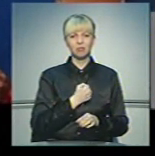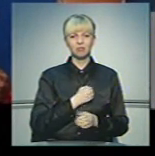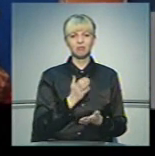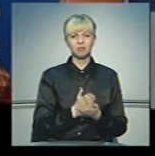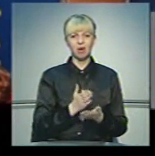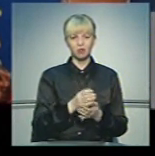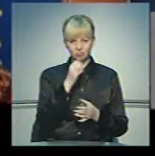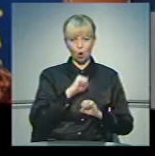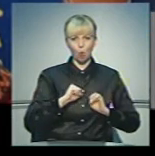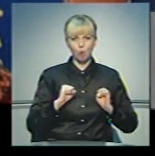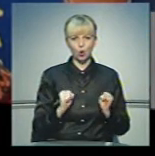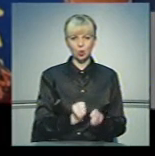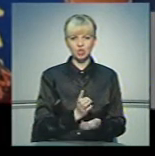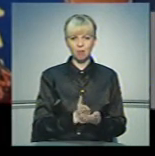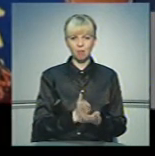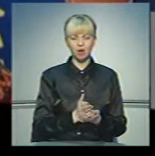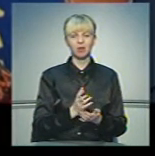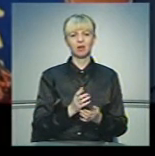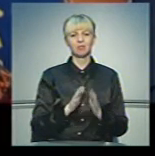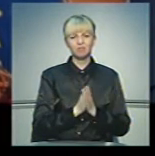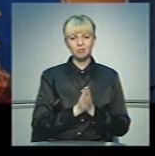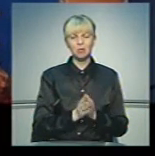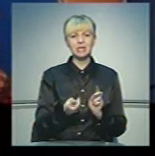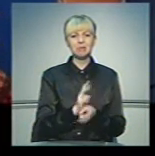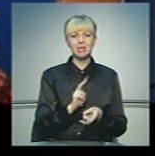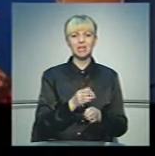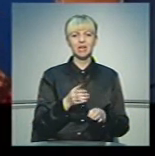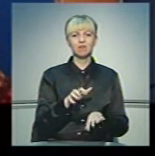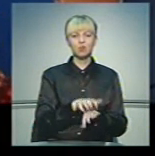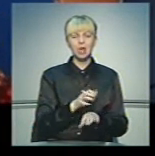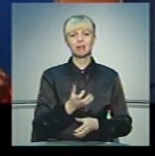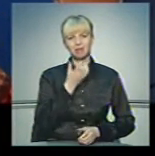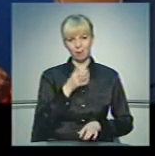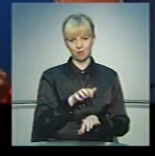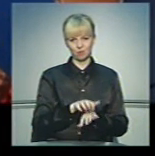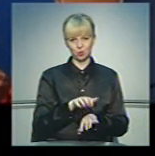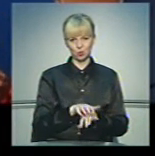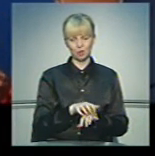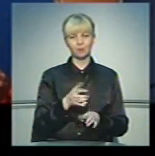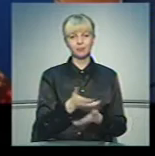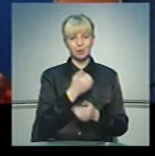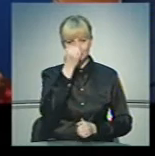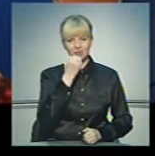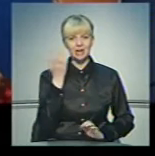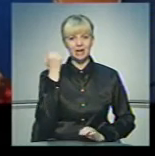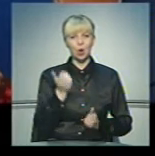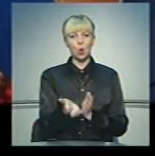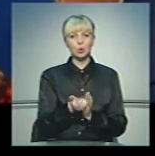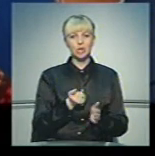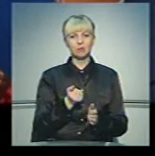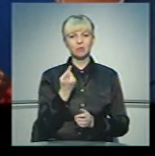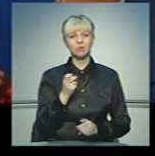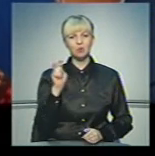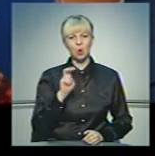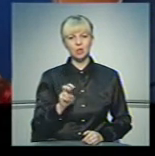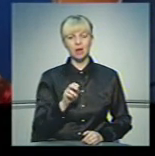мали обмороження. І просили змінне взуття, а також тепле взуття. Нам завдяки раніше отриманих там 100